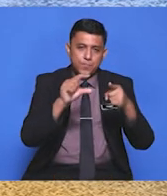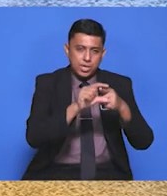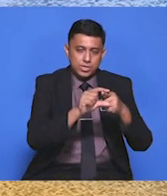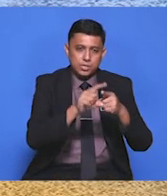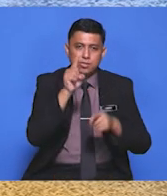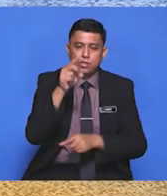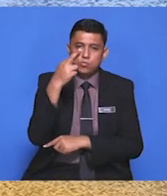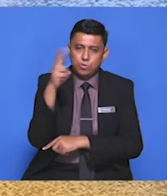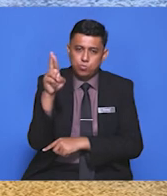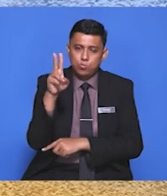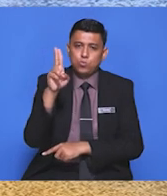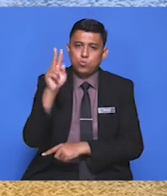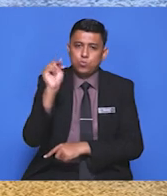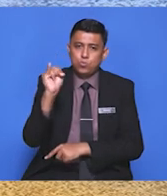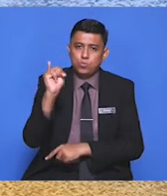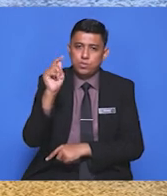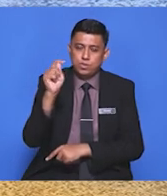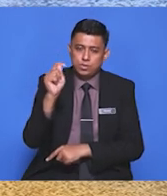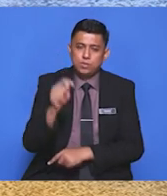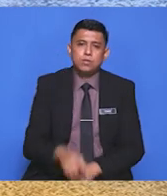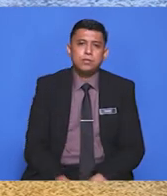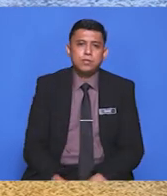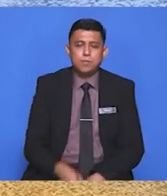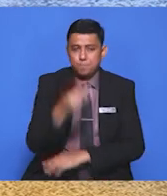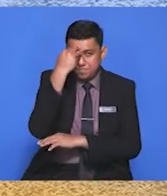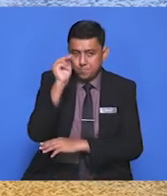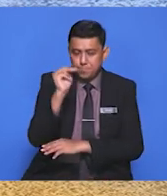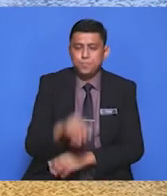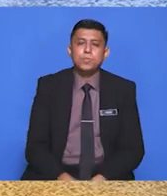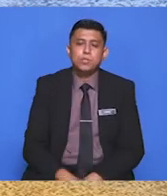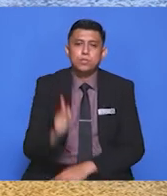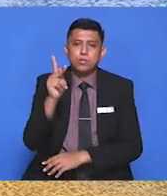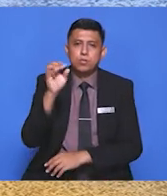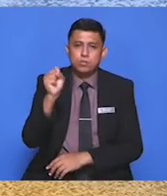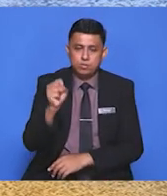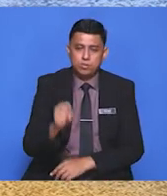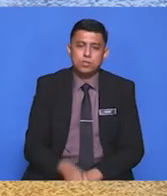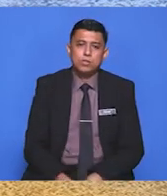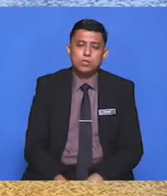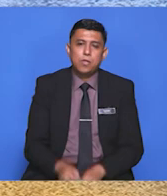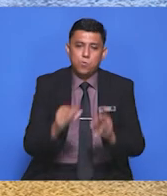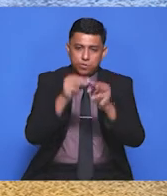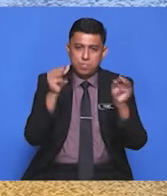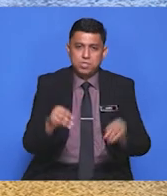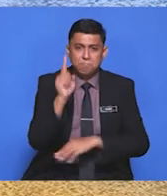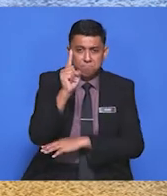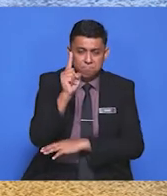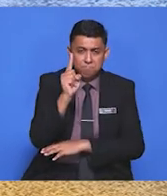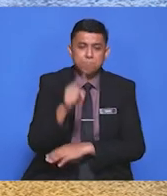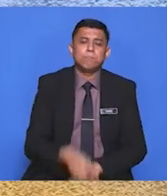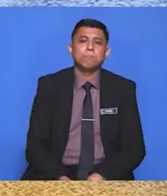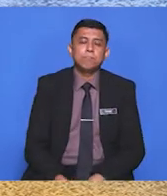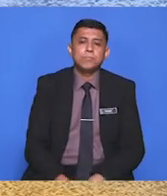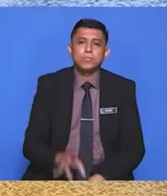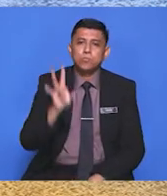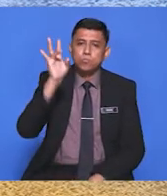1,000 unit meja yang dikeluarkan. Maka kos seunit pengeluaran meja syarikat berkenaan